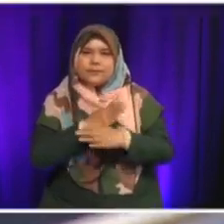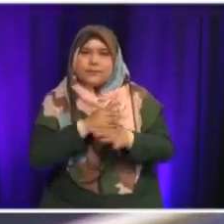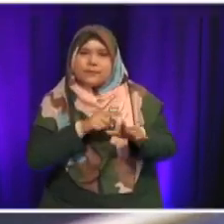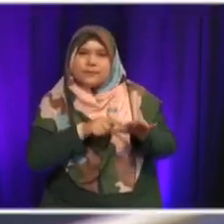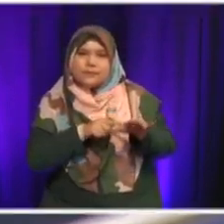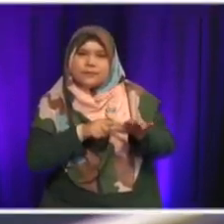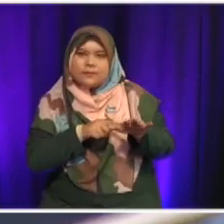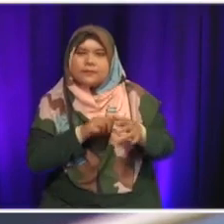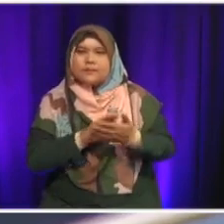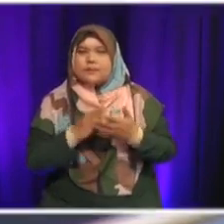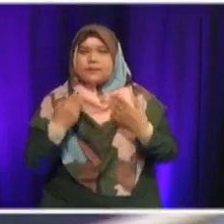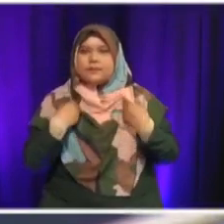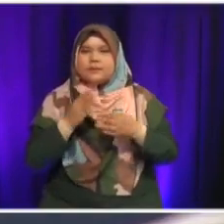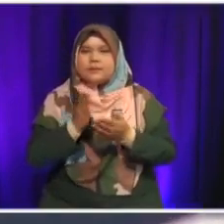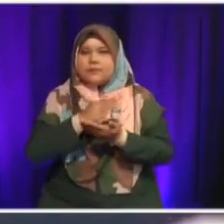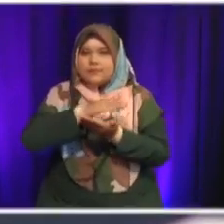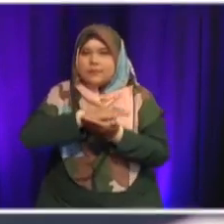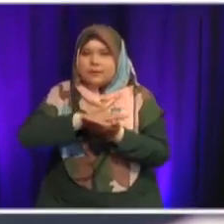pada bola